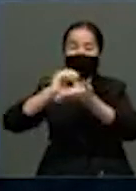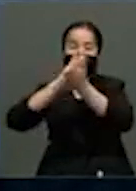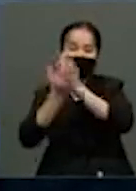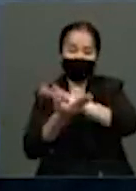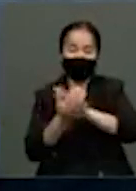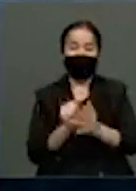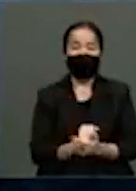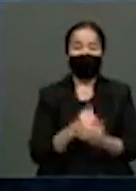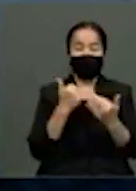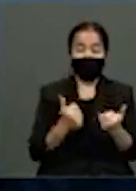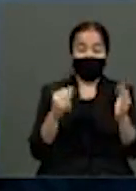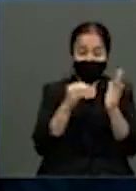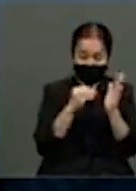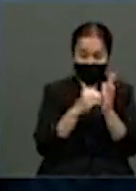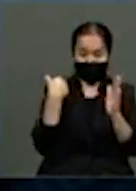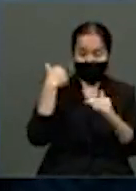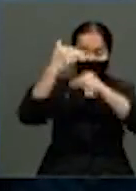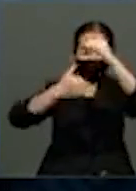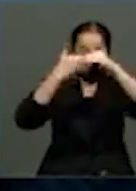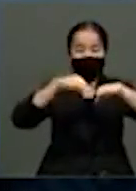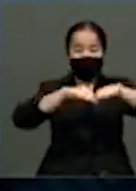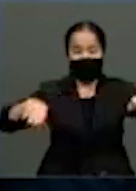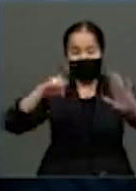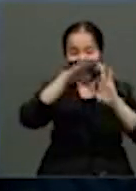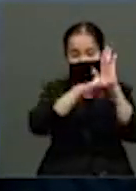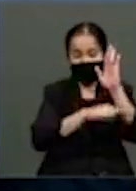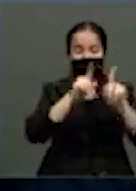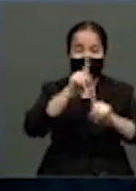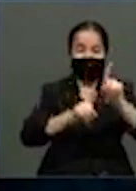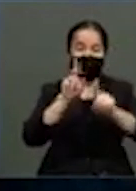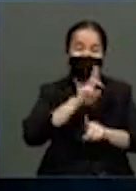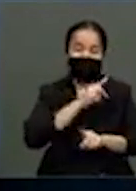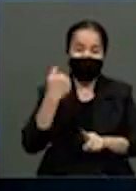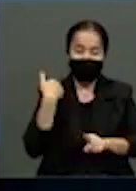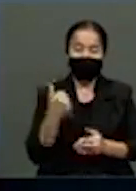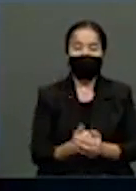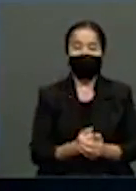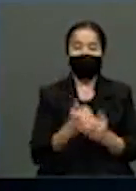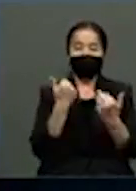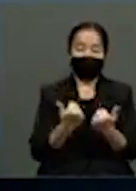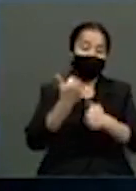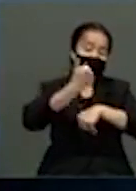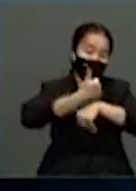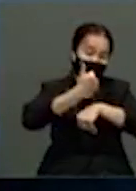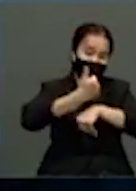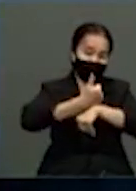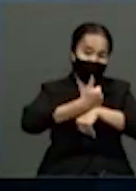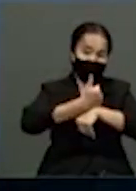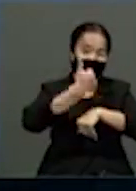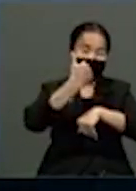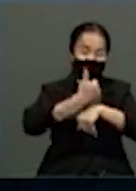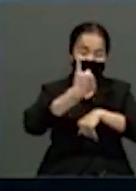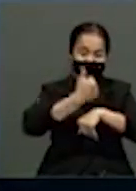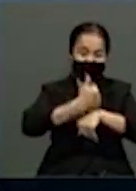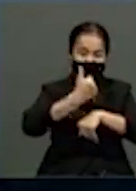ทมเองก็ได้พัฒนาเกณฑ์นี้มีของกทมต่างหากด้วยเพราะฉะนั้นตรงนี้ท่านผอ.ของสำนัก